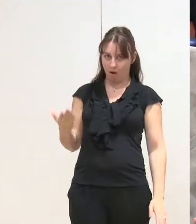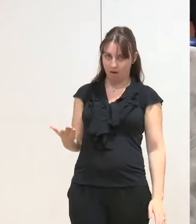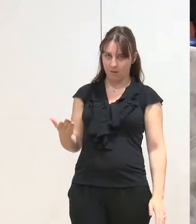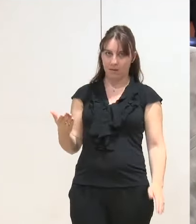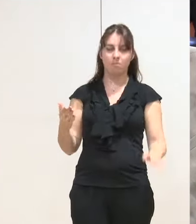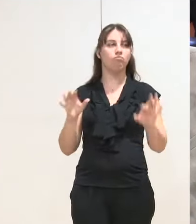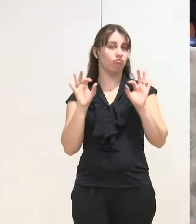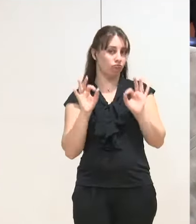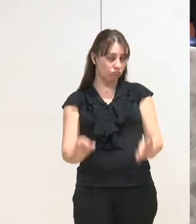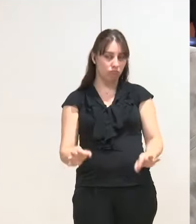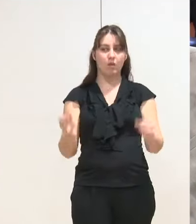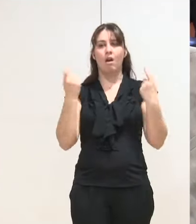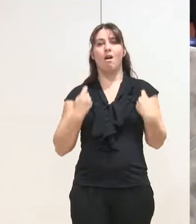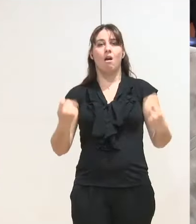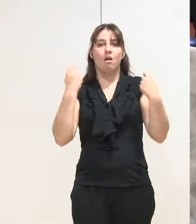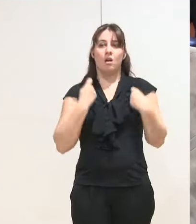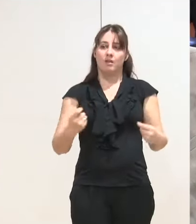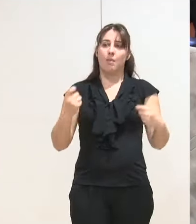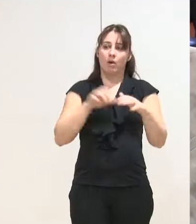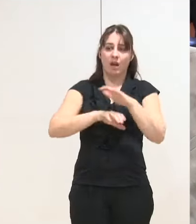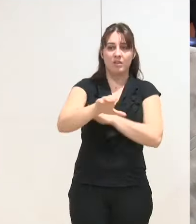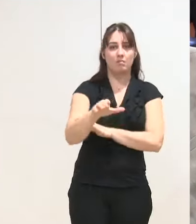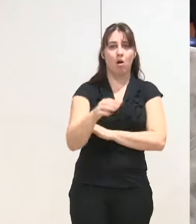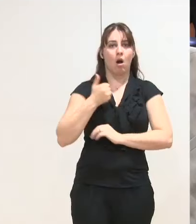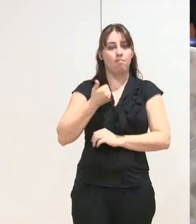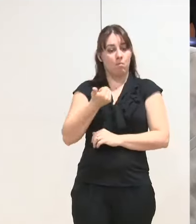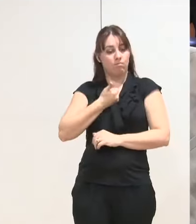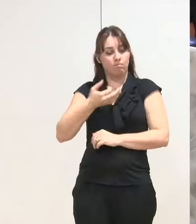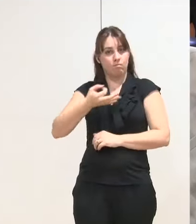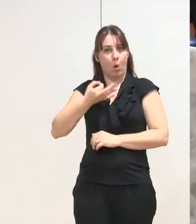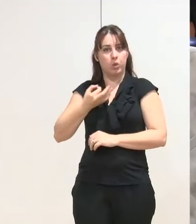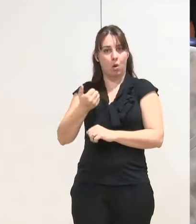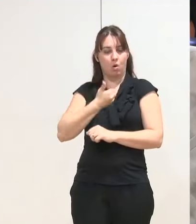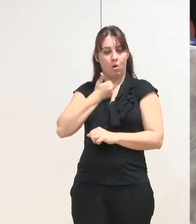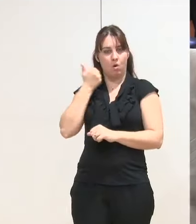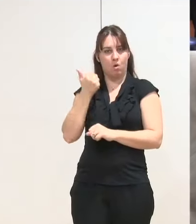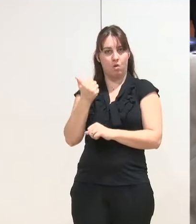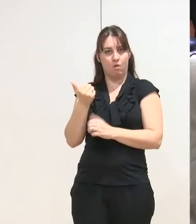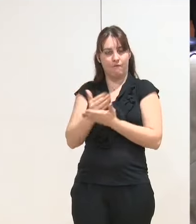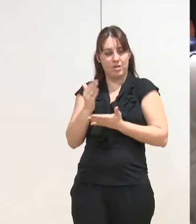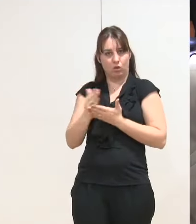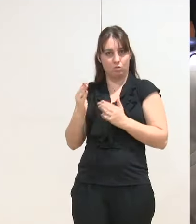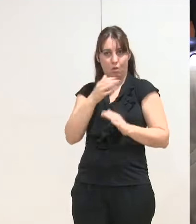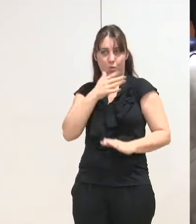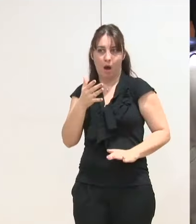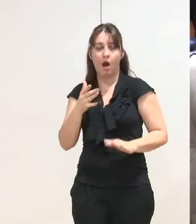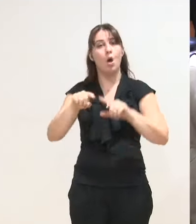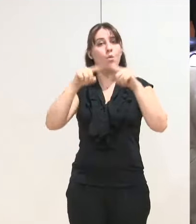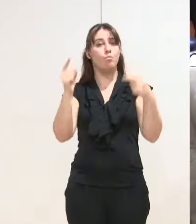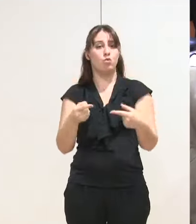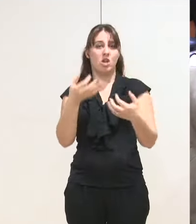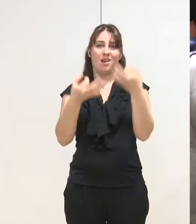et les dépenses d'investissement ne pouvant plus être couvertes par l'autofinancement et la réglementation nous imposant de voter un budget en